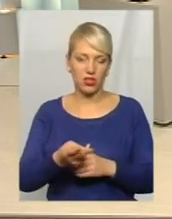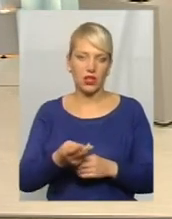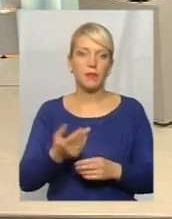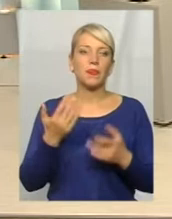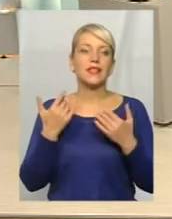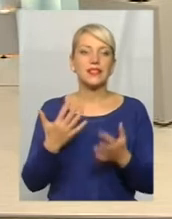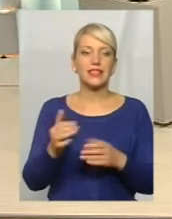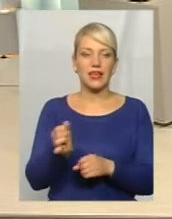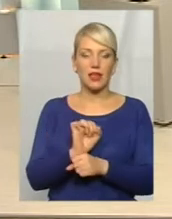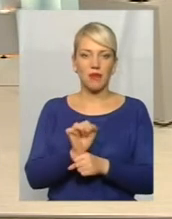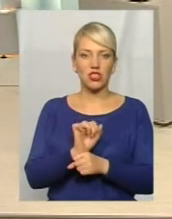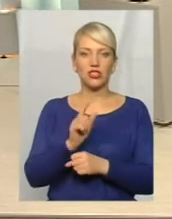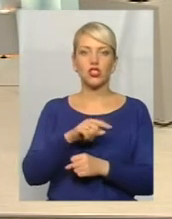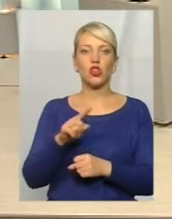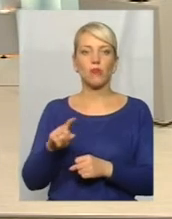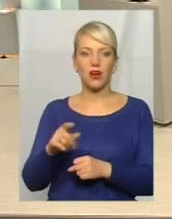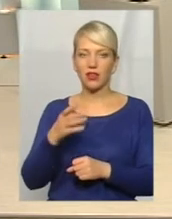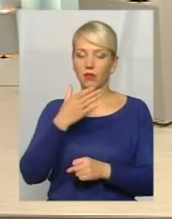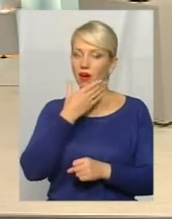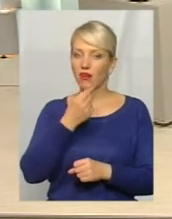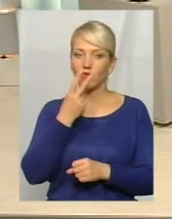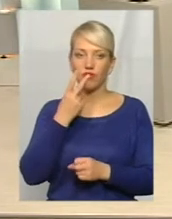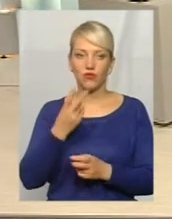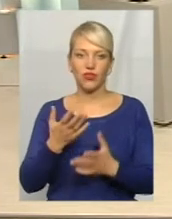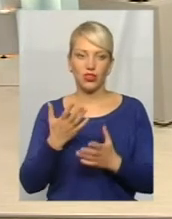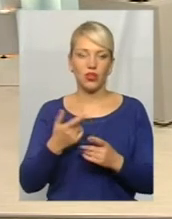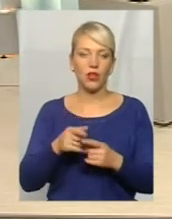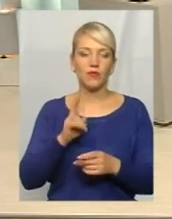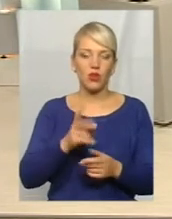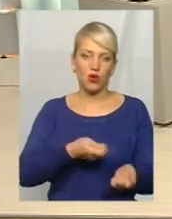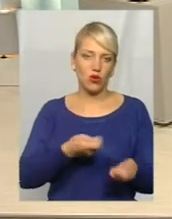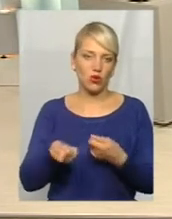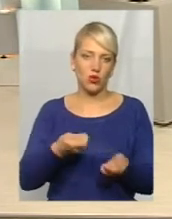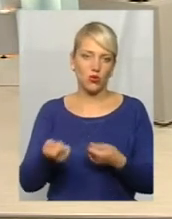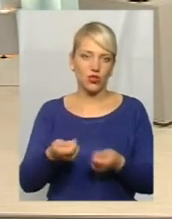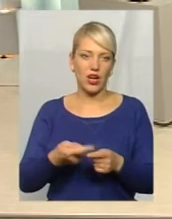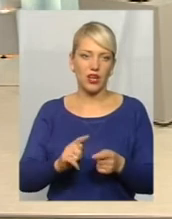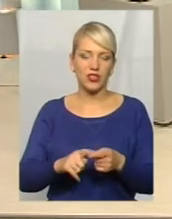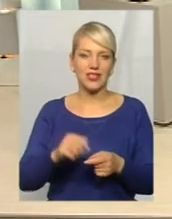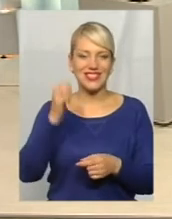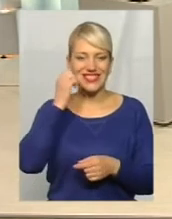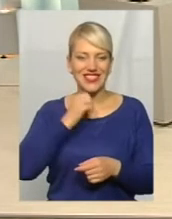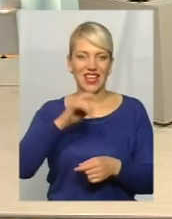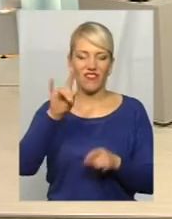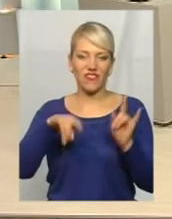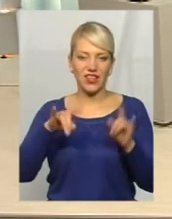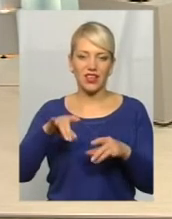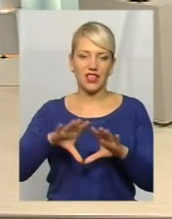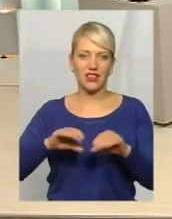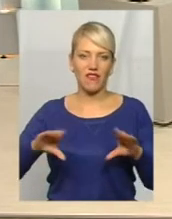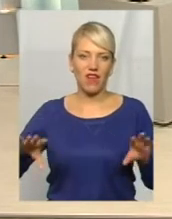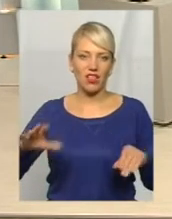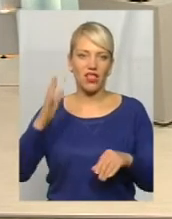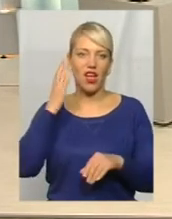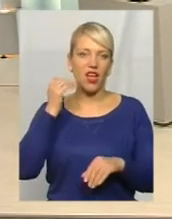скільки машин з номерами, там досить гарно видно, хто сюди згружає. Старі вікна, дивани, яблука і